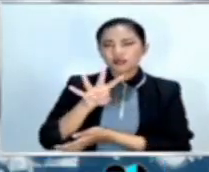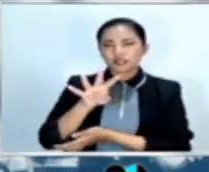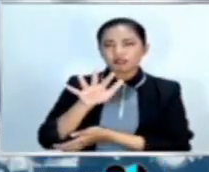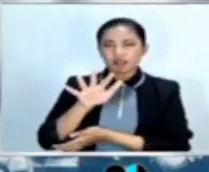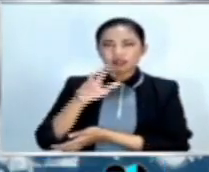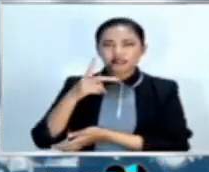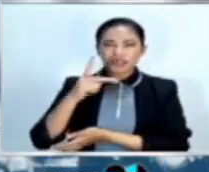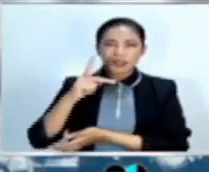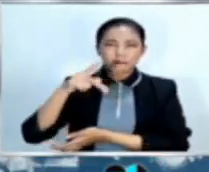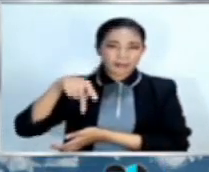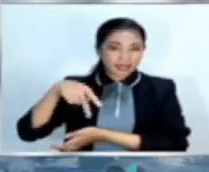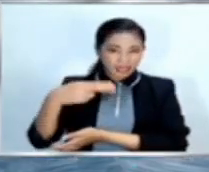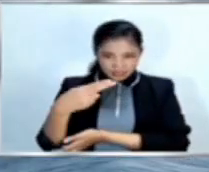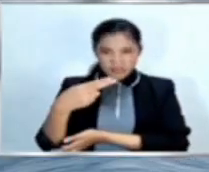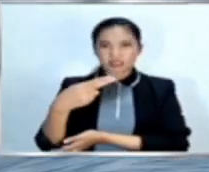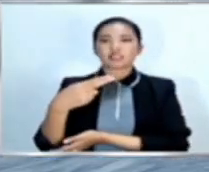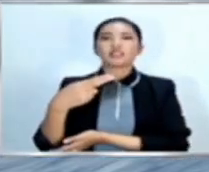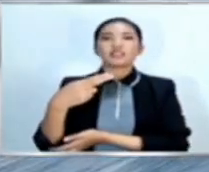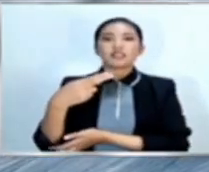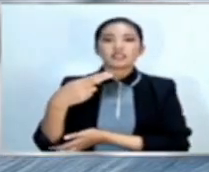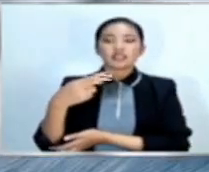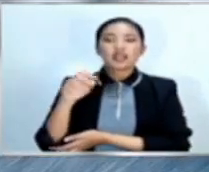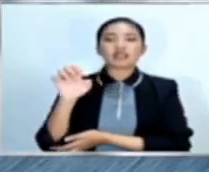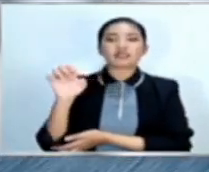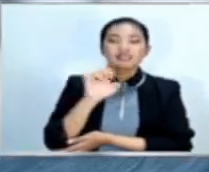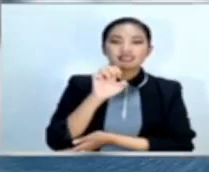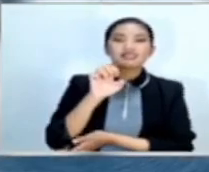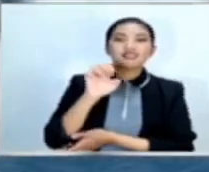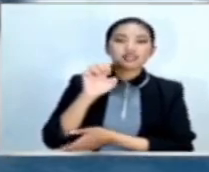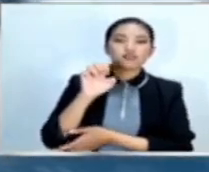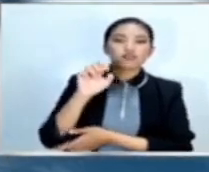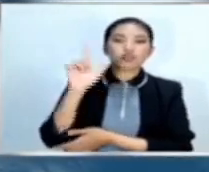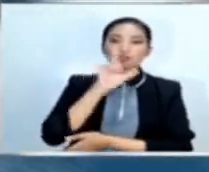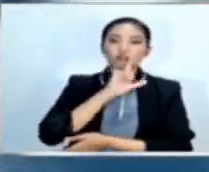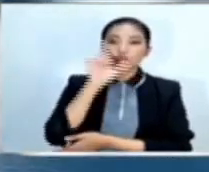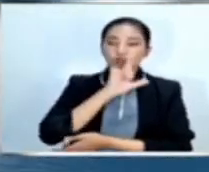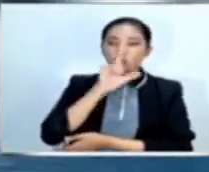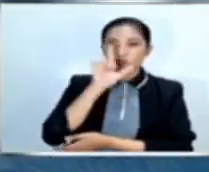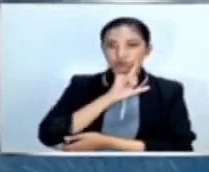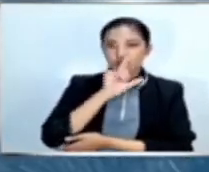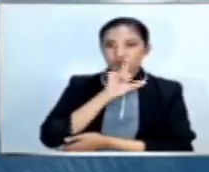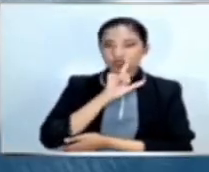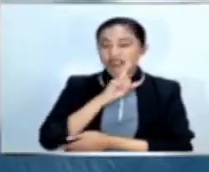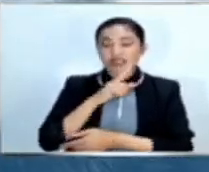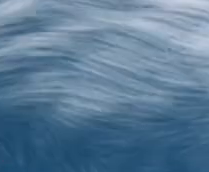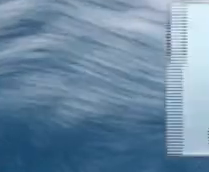Mababa po ang tsansa nitong pumasok sa Philippine Area of Responsibility.